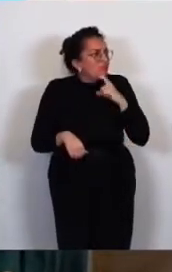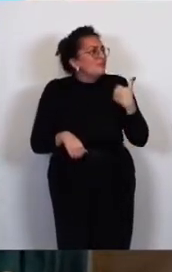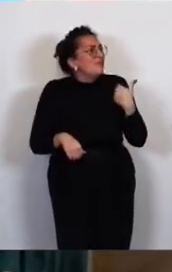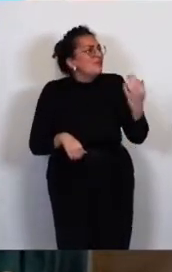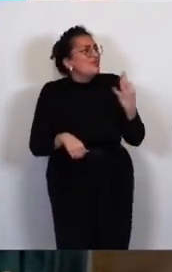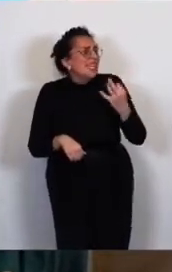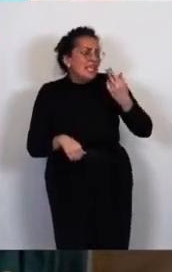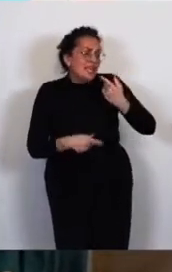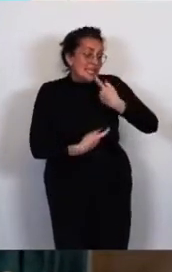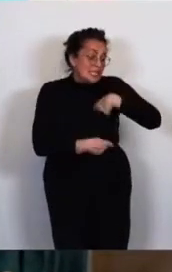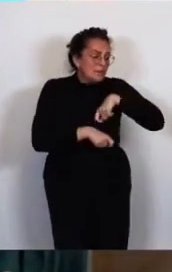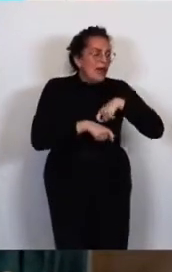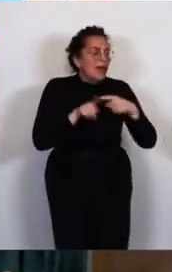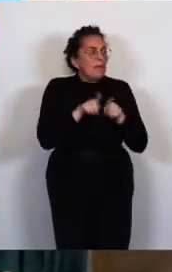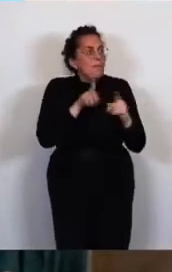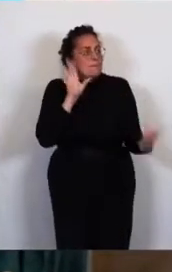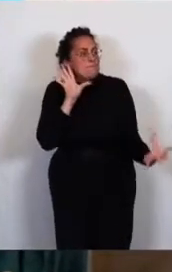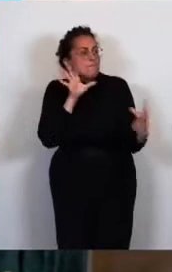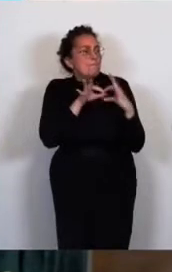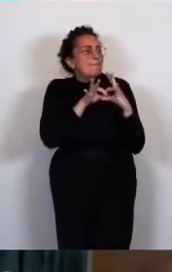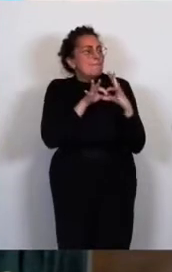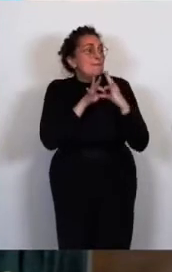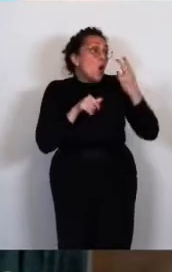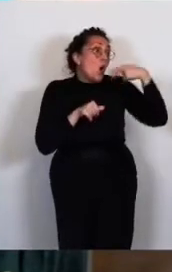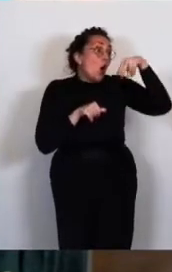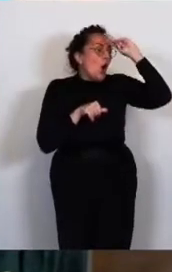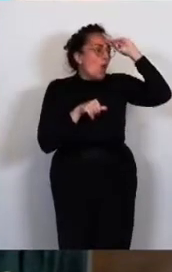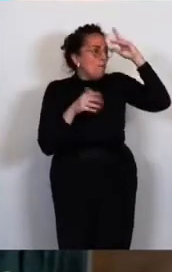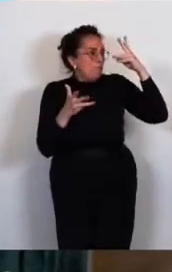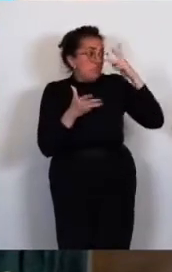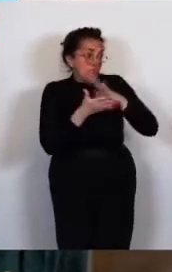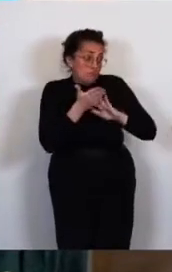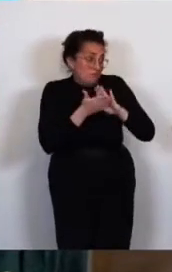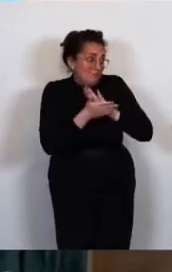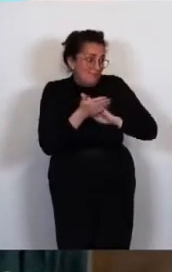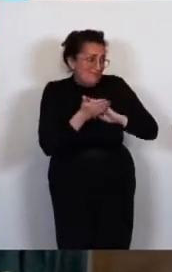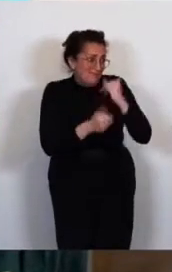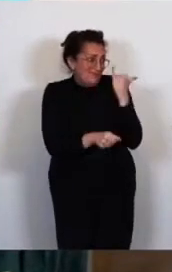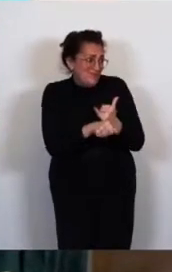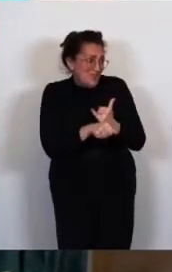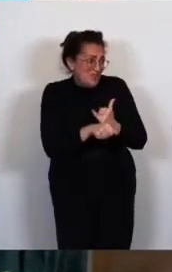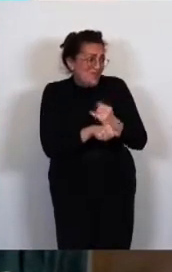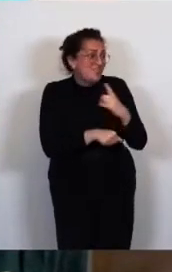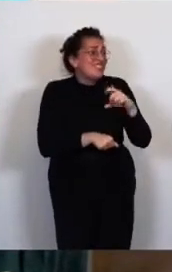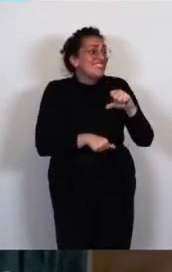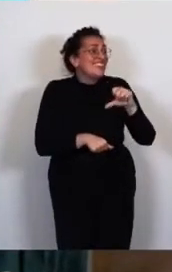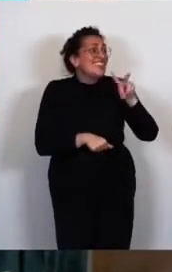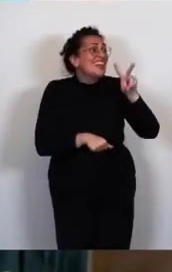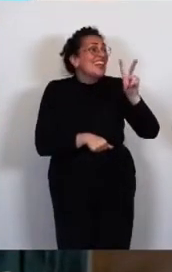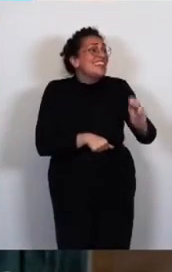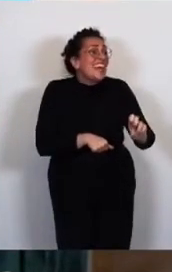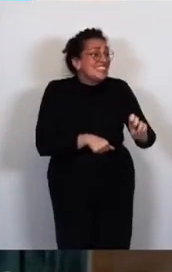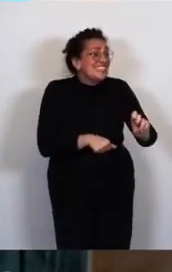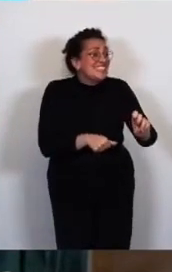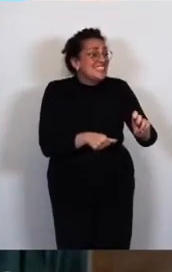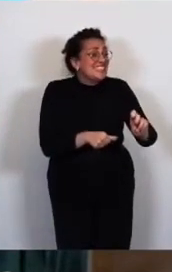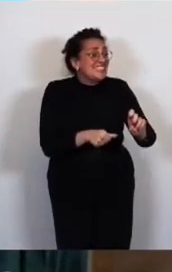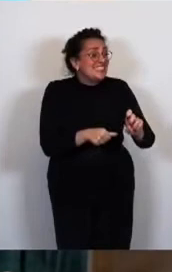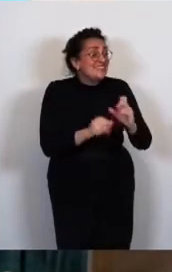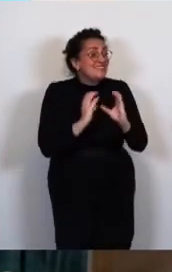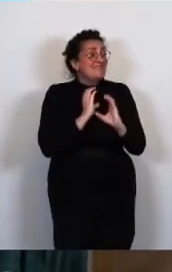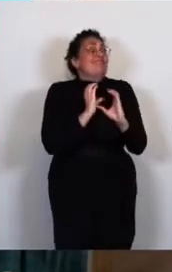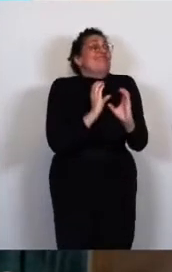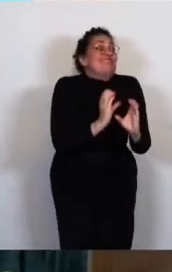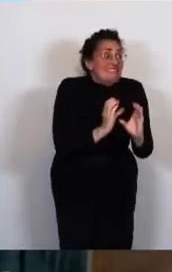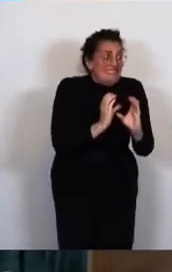l'Espagne. C'est faux. En fait, il s'arrête à Dax, soit 91 km avant la frontière, et à date,